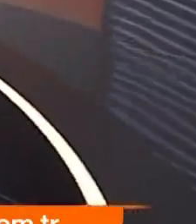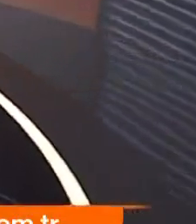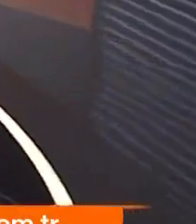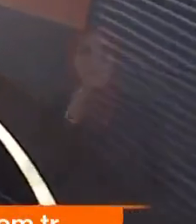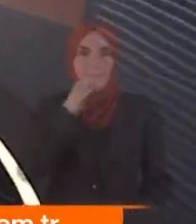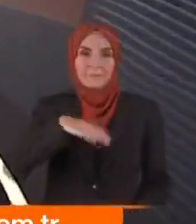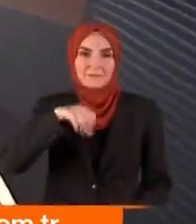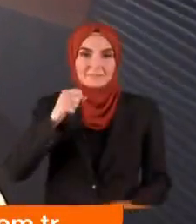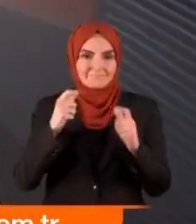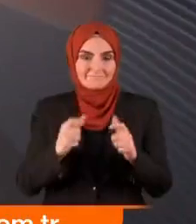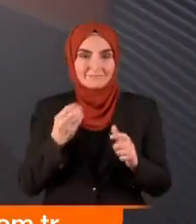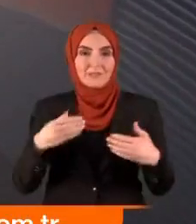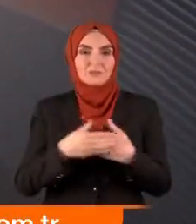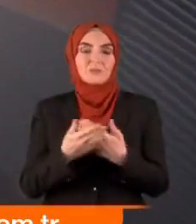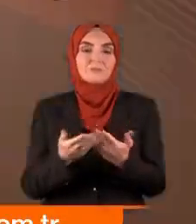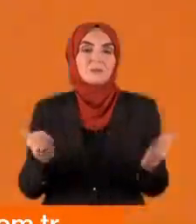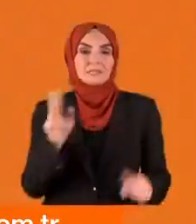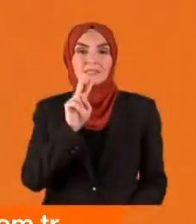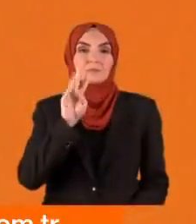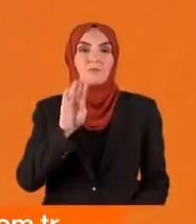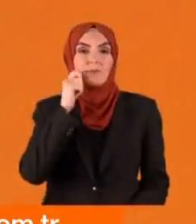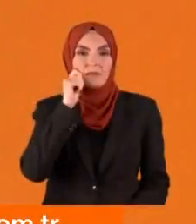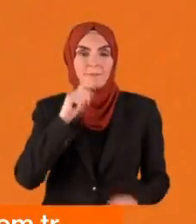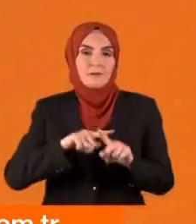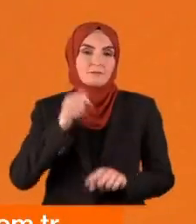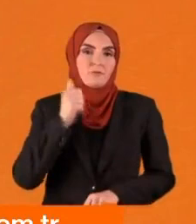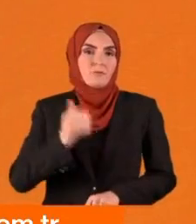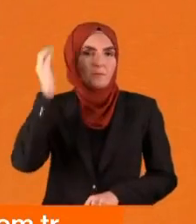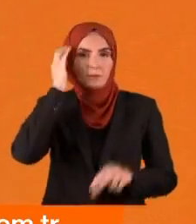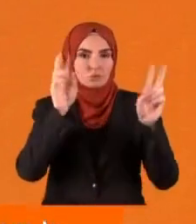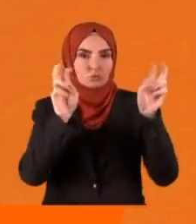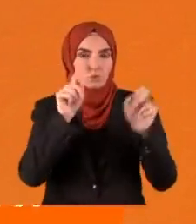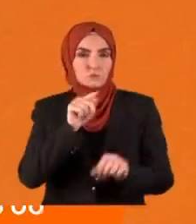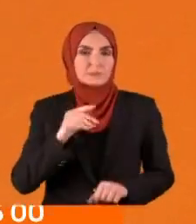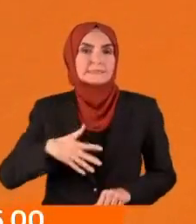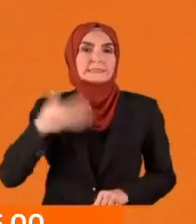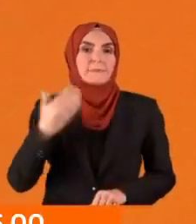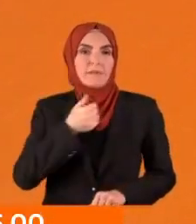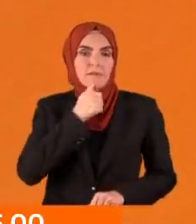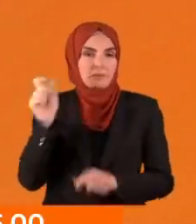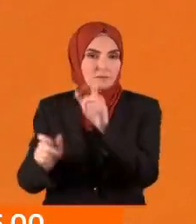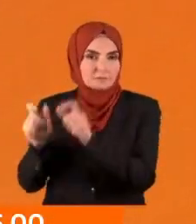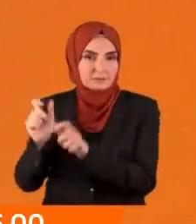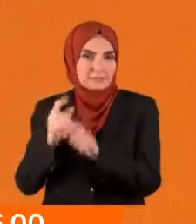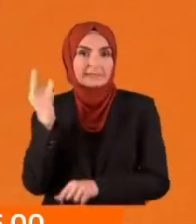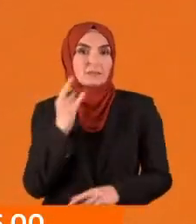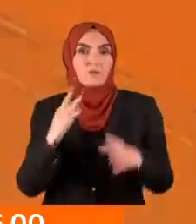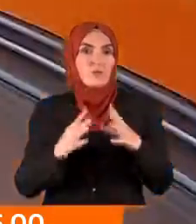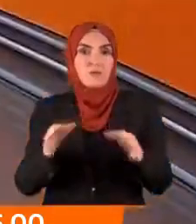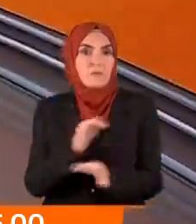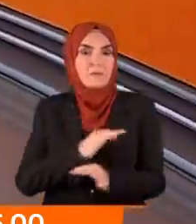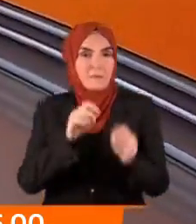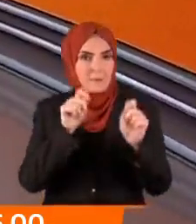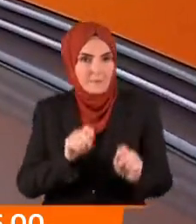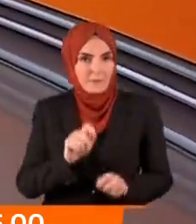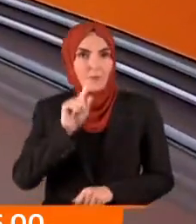Merkezi'nden, ATV Haber Merkezi'nden iyi akşamlar. 24 Ekim Pazar gününde manşetimiz istenmeyen adamlar. Gezi olaylarının